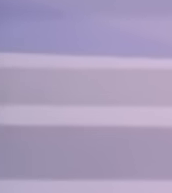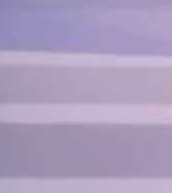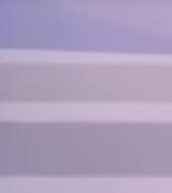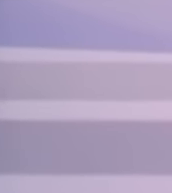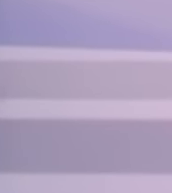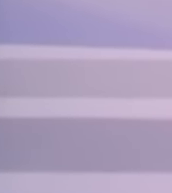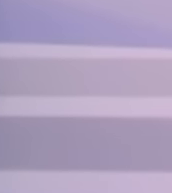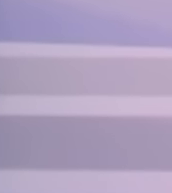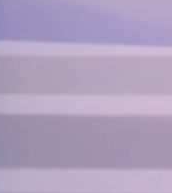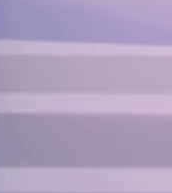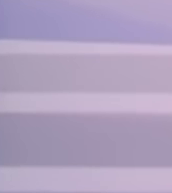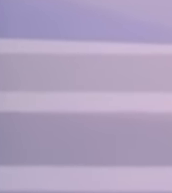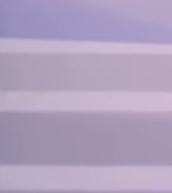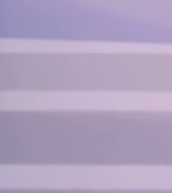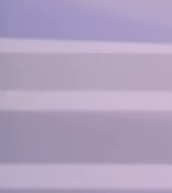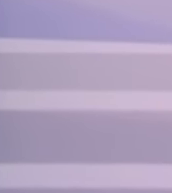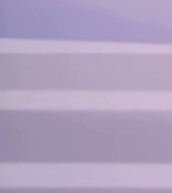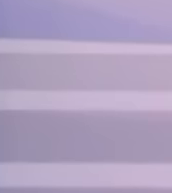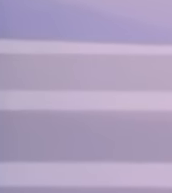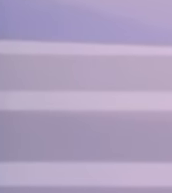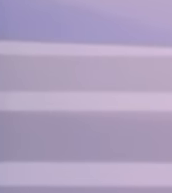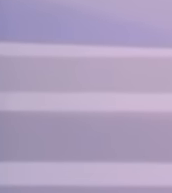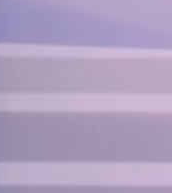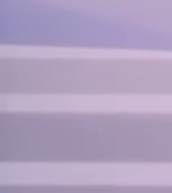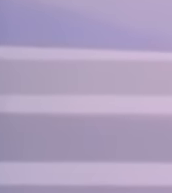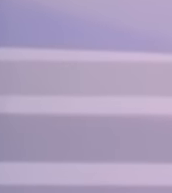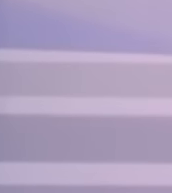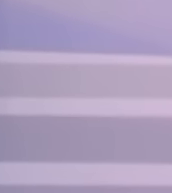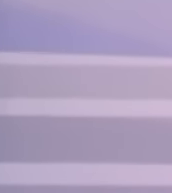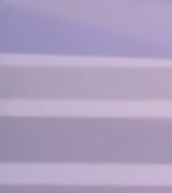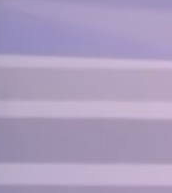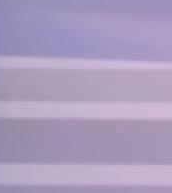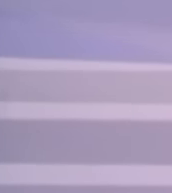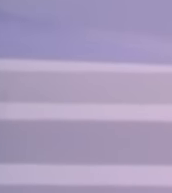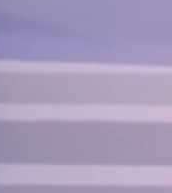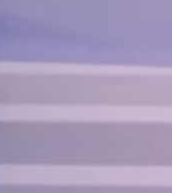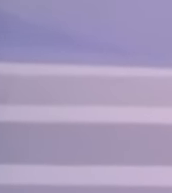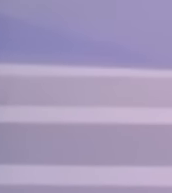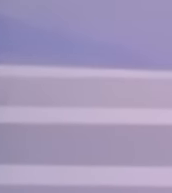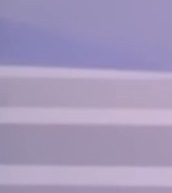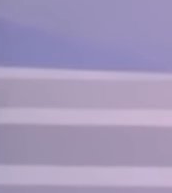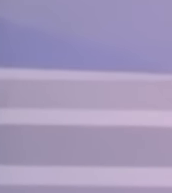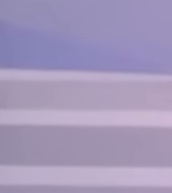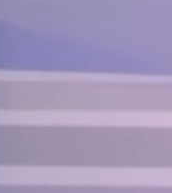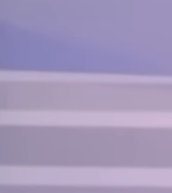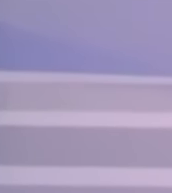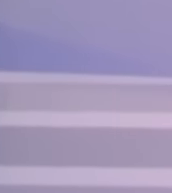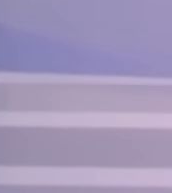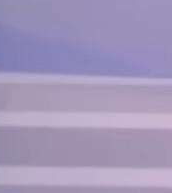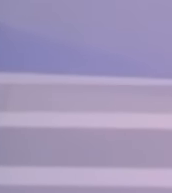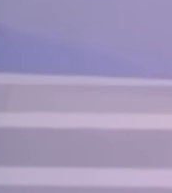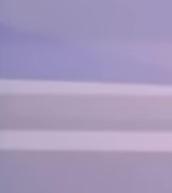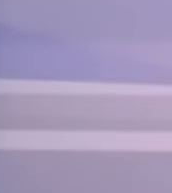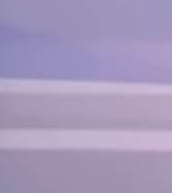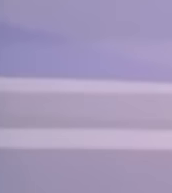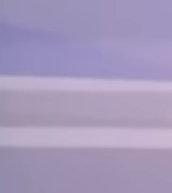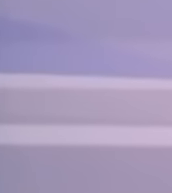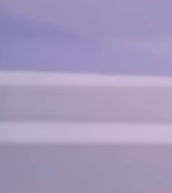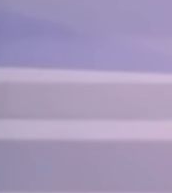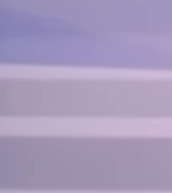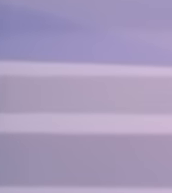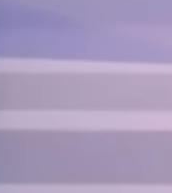mga kapuso patuloy na tumutok sa mga balita magsubscribe sa GMA integrated news sa YouTube mga kapuso abroad